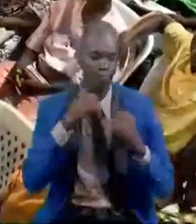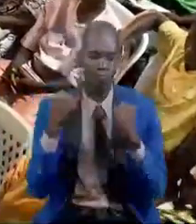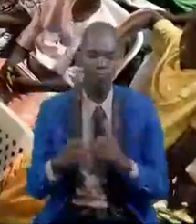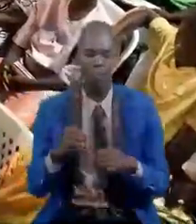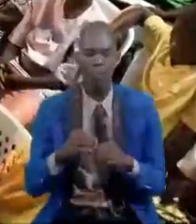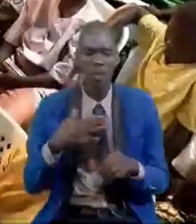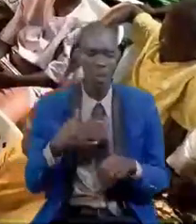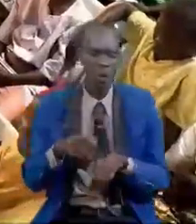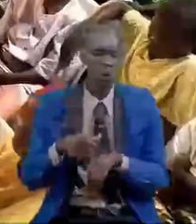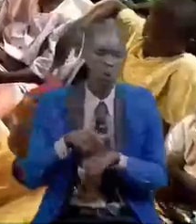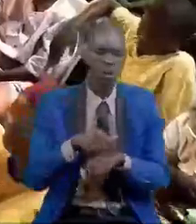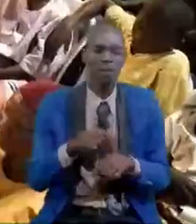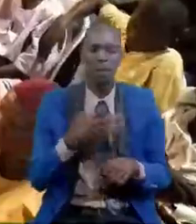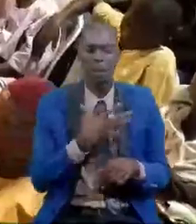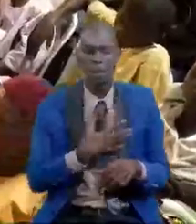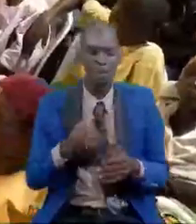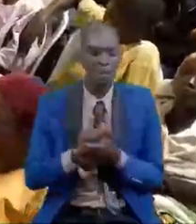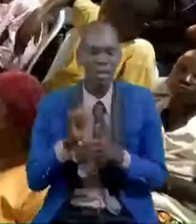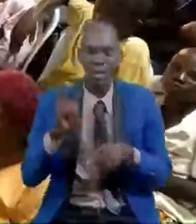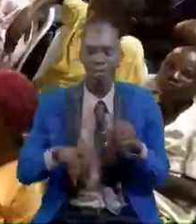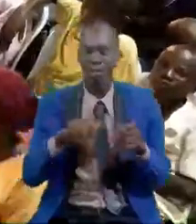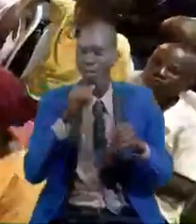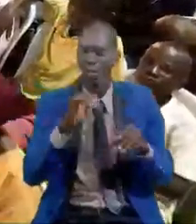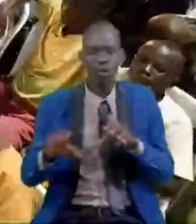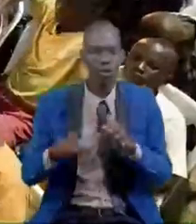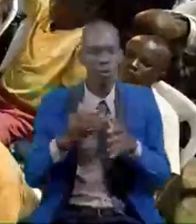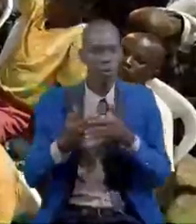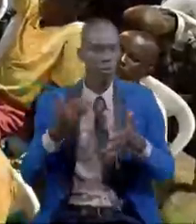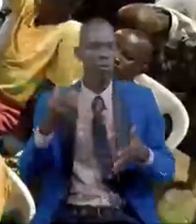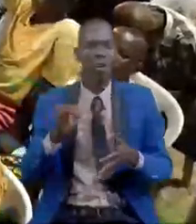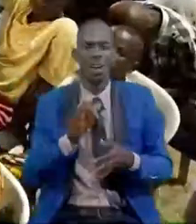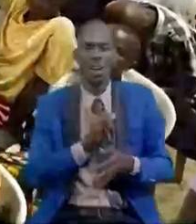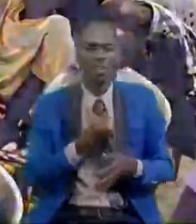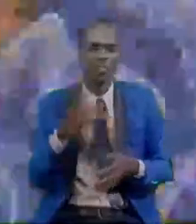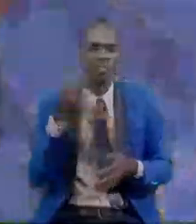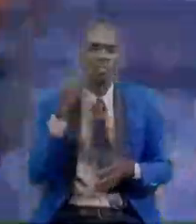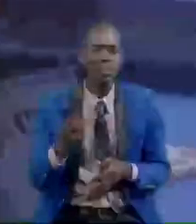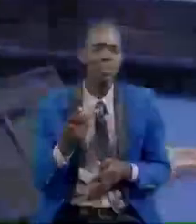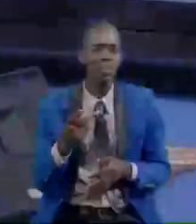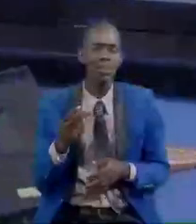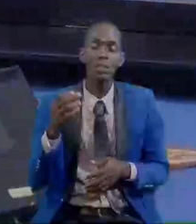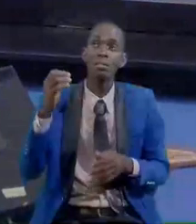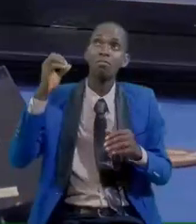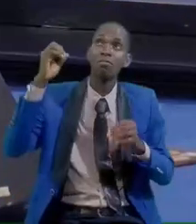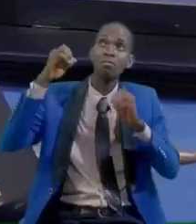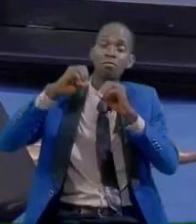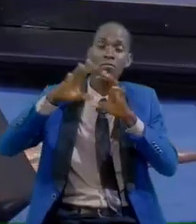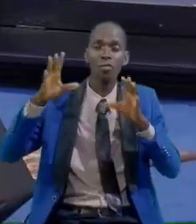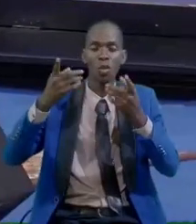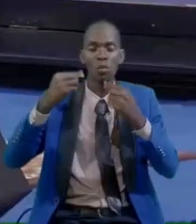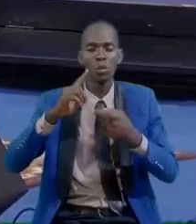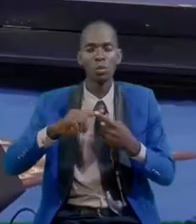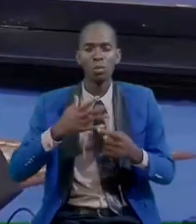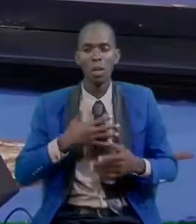force dans mes bras. Je n'arrivais pas à étendre ça. Je sens la vie qui vient dans mes yeux et au milieu de